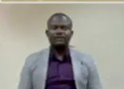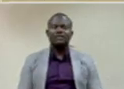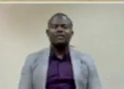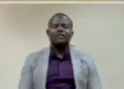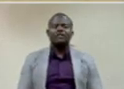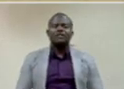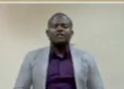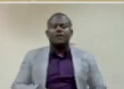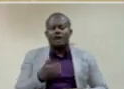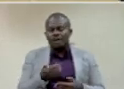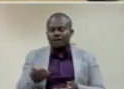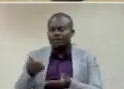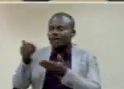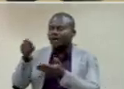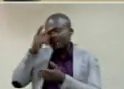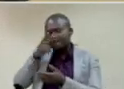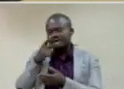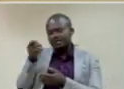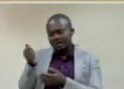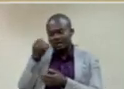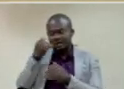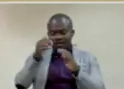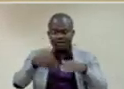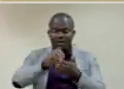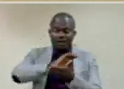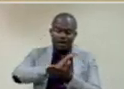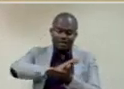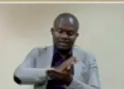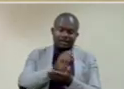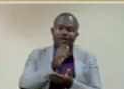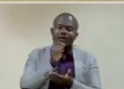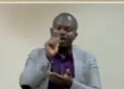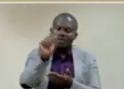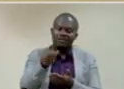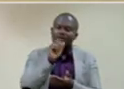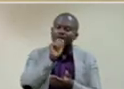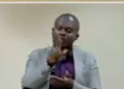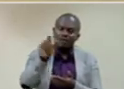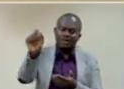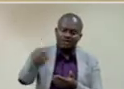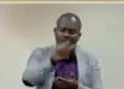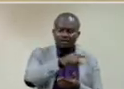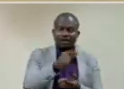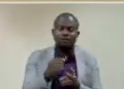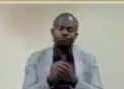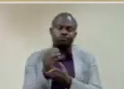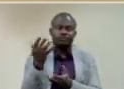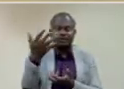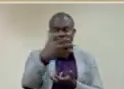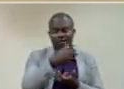babo, ababyeyi babo. Iyo wahingaga amasaka kera